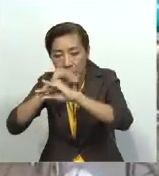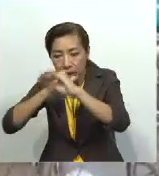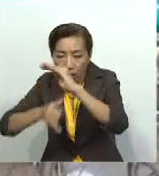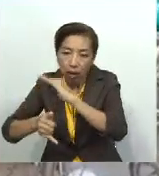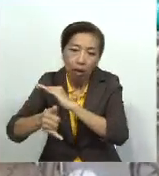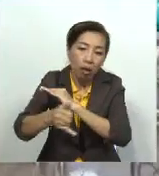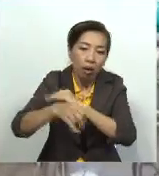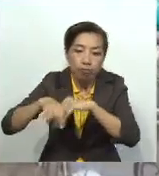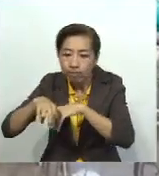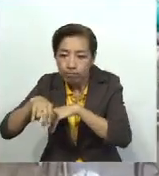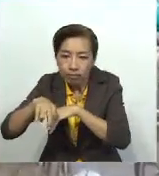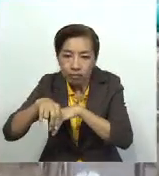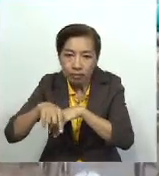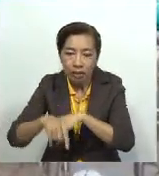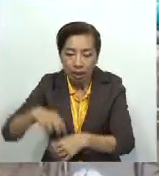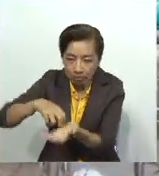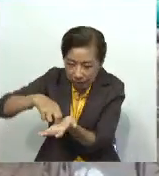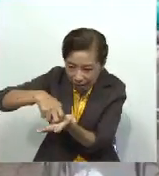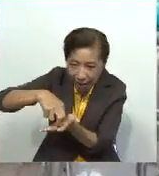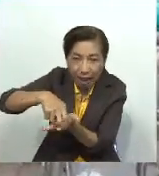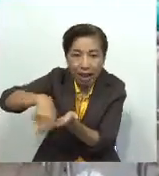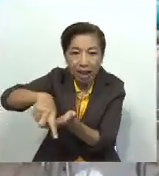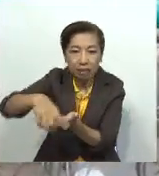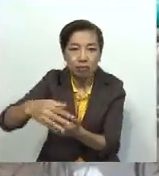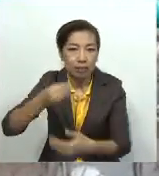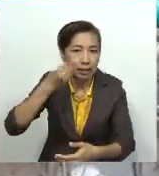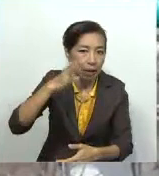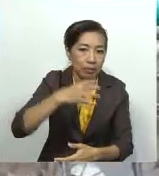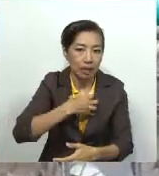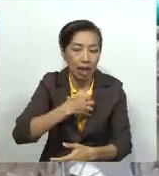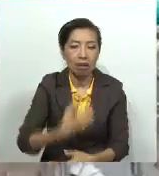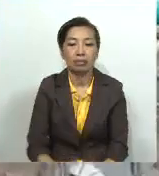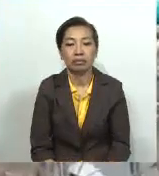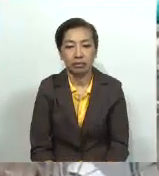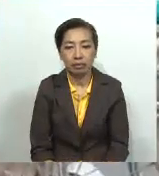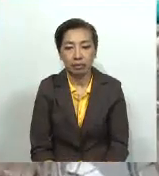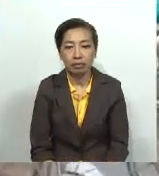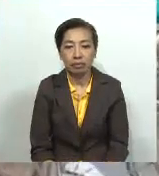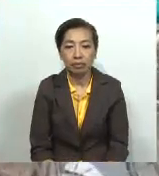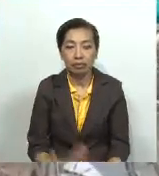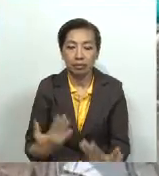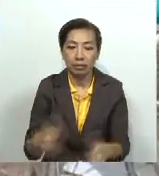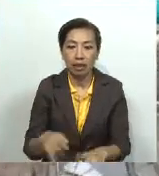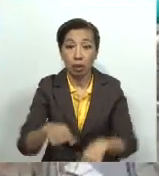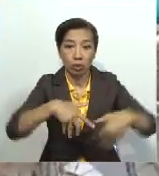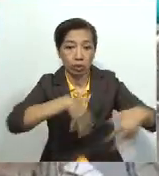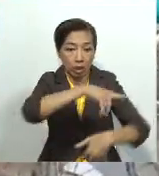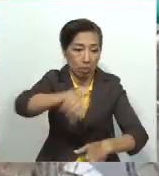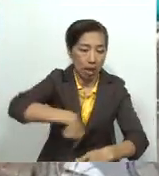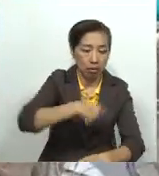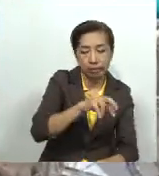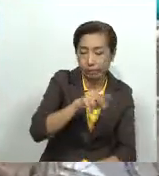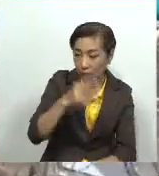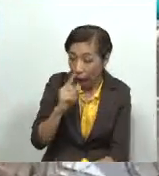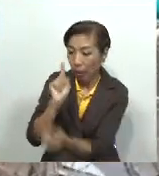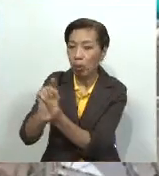ื น ก็ค่อยคานมาตามกลางคืน ตอนกลางทางกลับนะ ค่ะมาถึงตรงนี้เขาก็มาต่อไม่ไหวแล้วชาวบ้านก็ขึ้นไปพบ